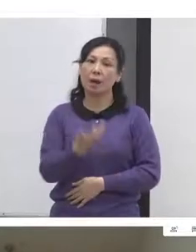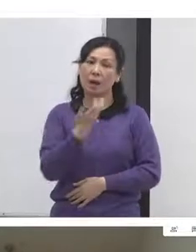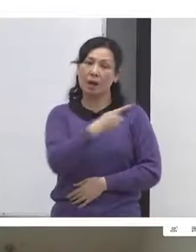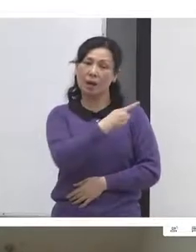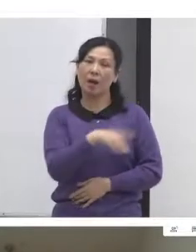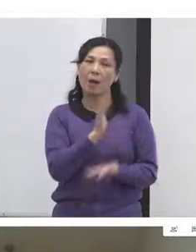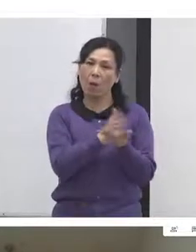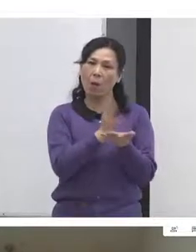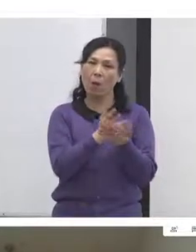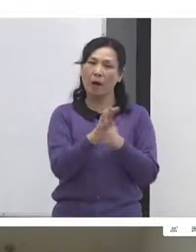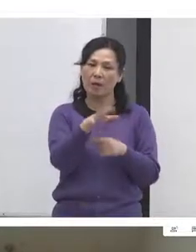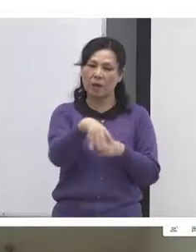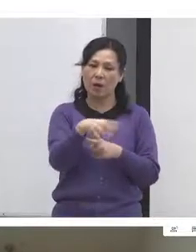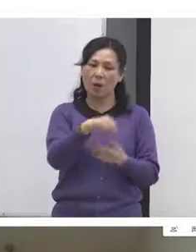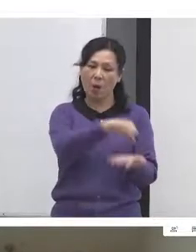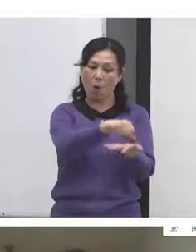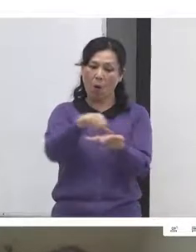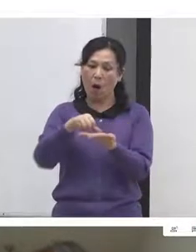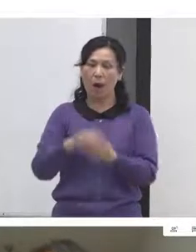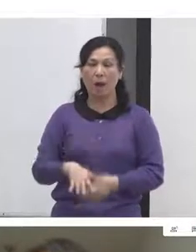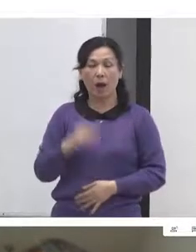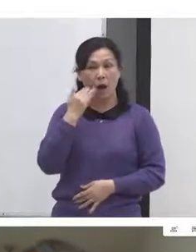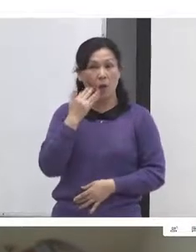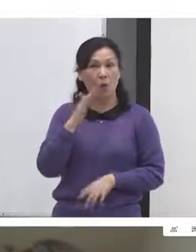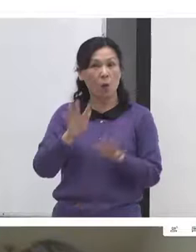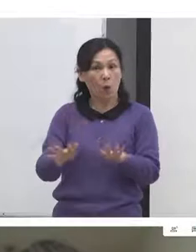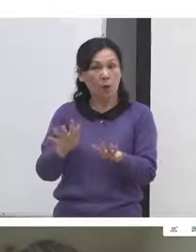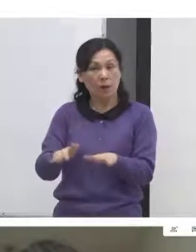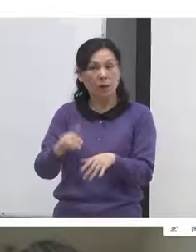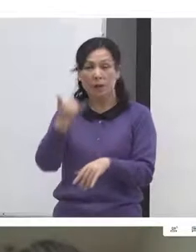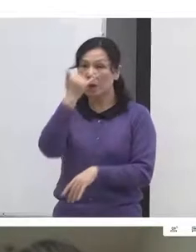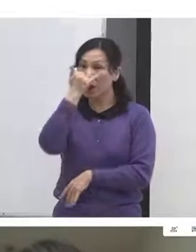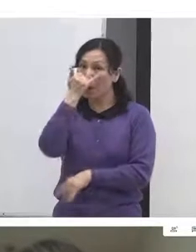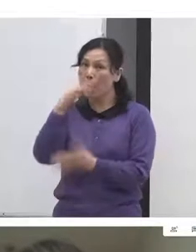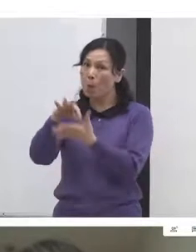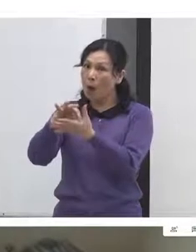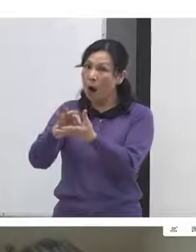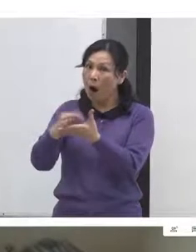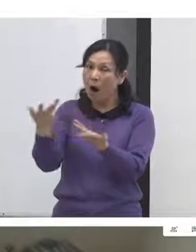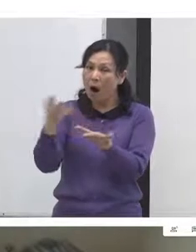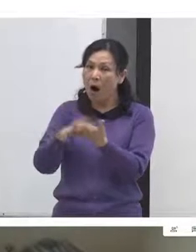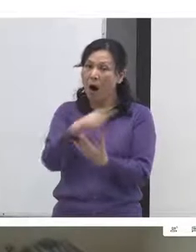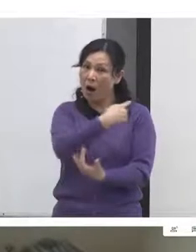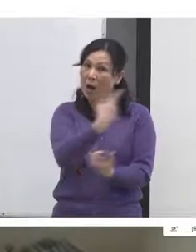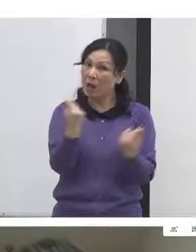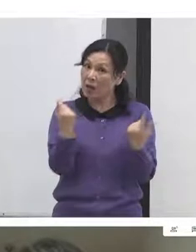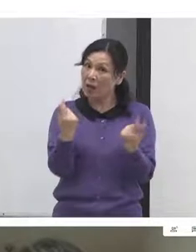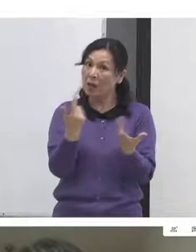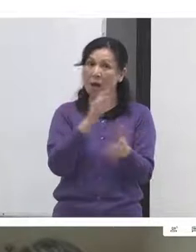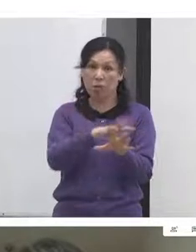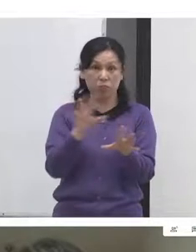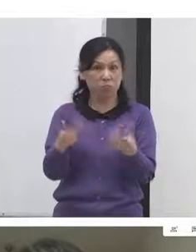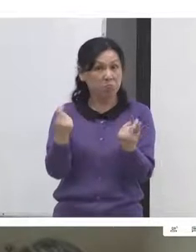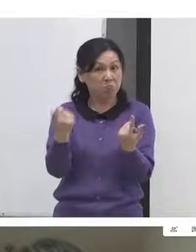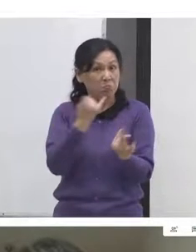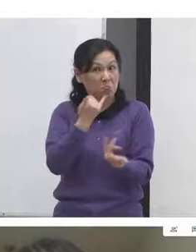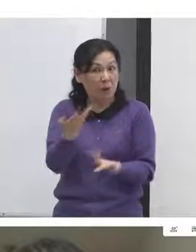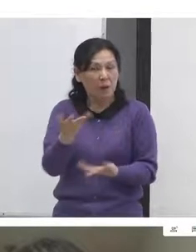农产品，那不知道就是说如果今天是猪肉的话，执行上面是否有其可行性，甚至有可能会遇到哪些困难呢？